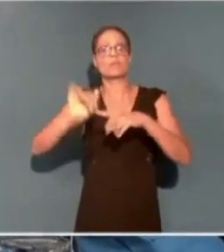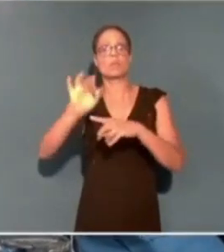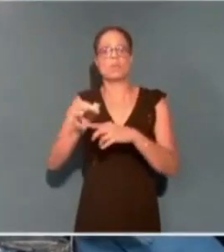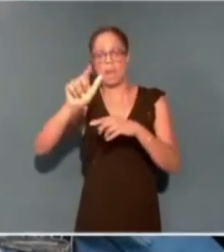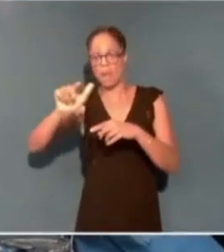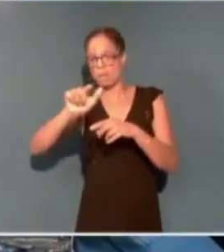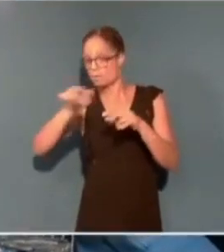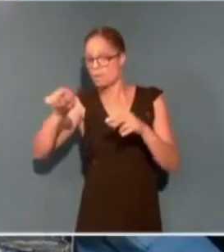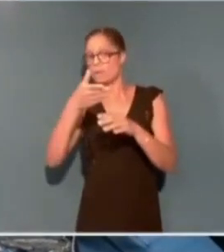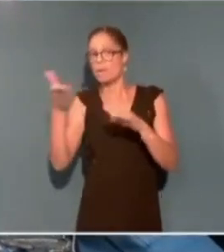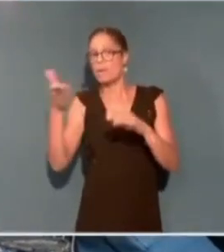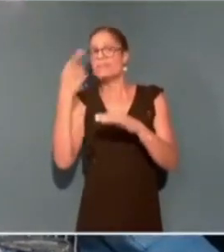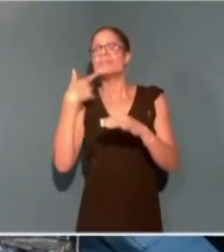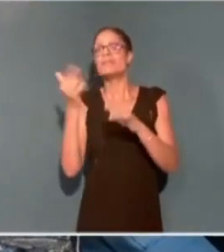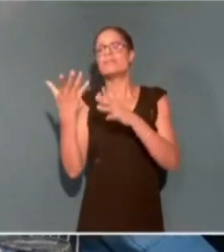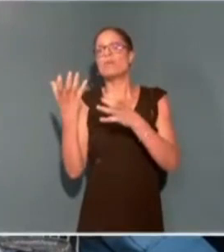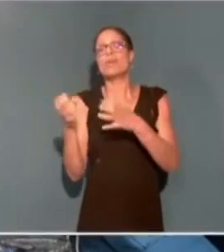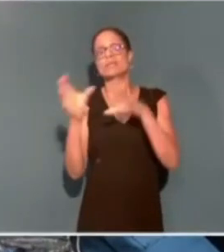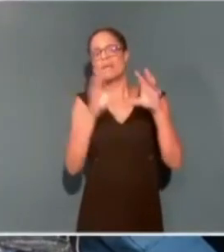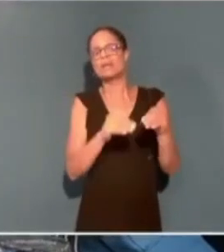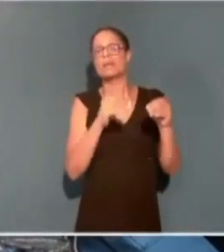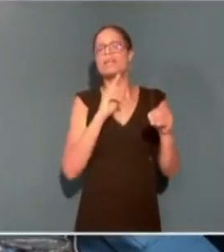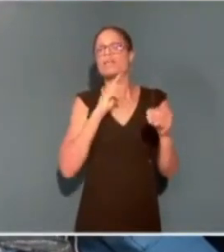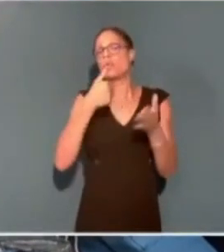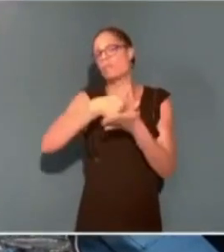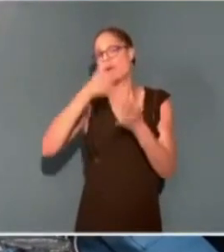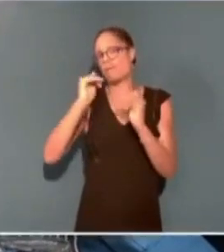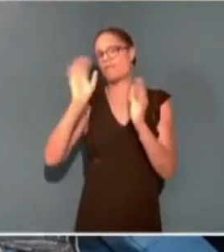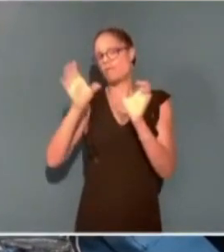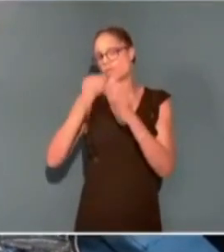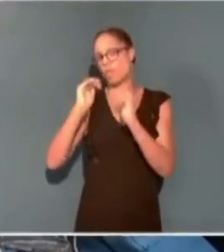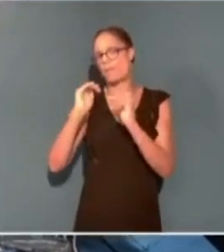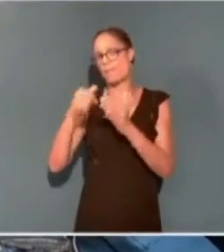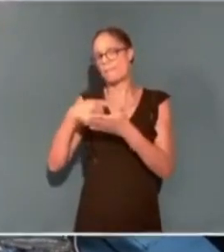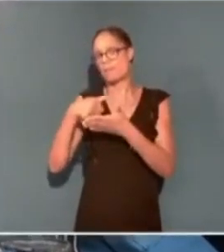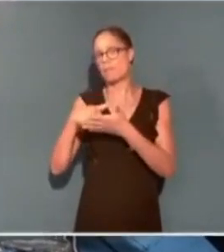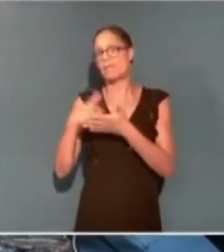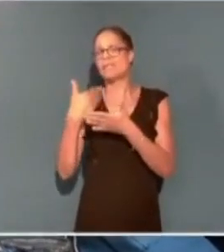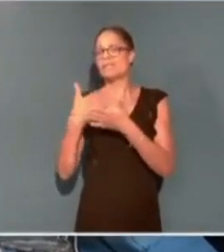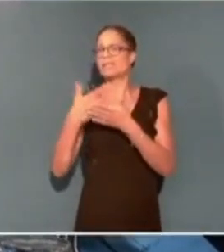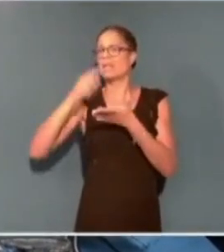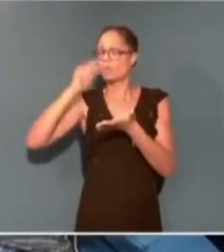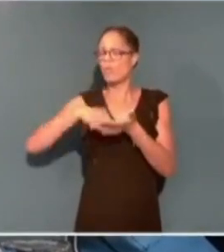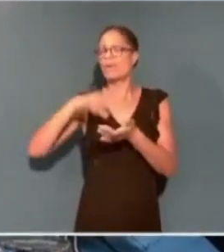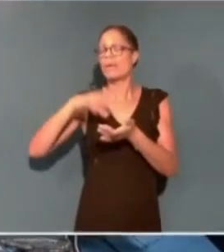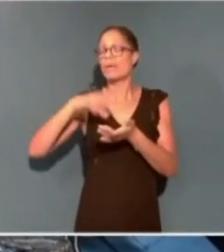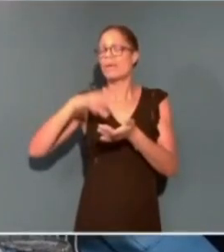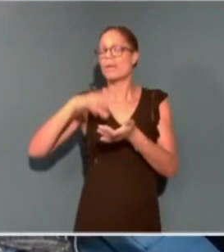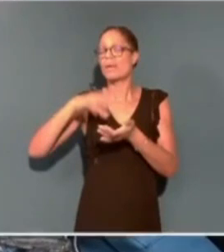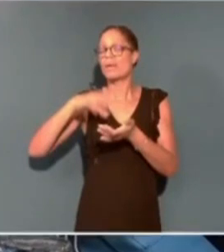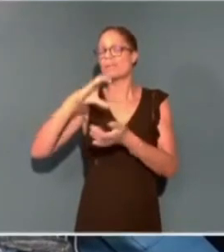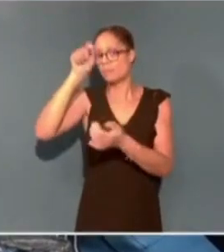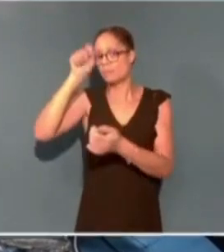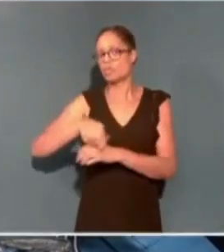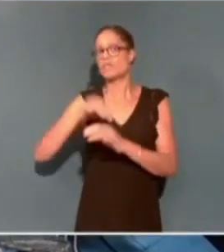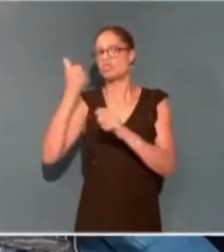besoin, en tout cas ceux qui veulent s'installer, d'un minimum de formation. Et ça, c'est le devoir de la CTM de mettre